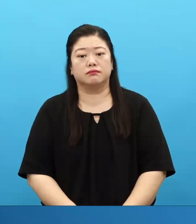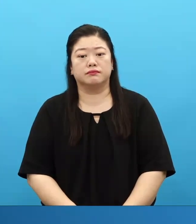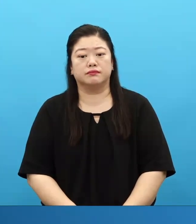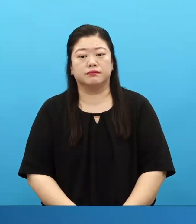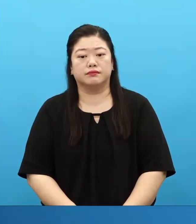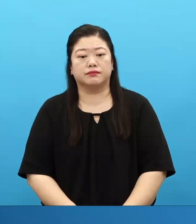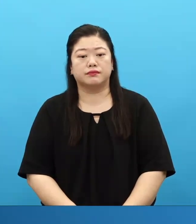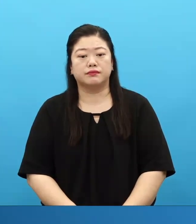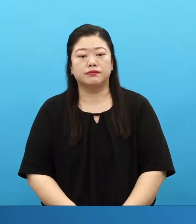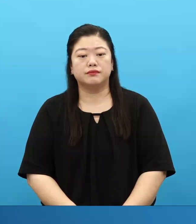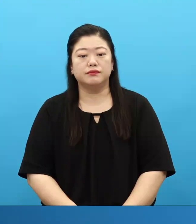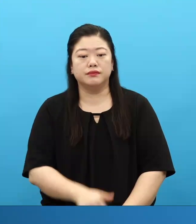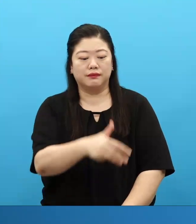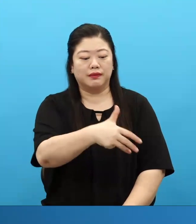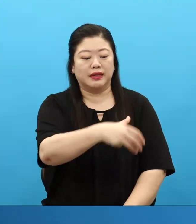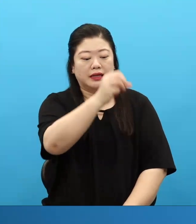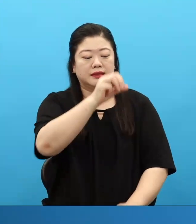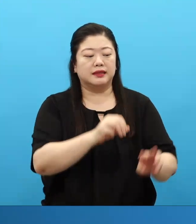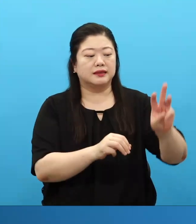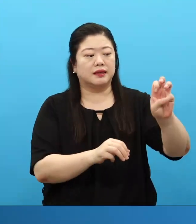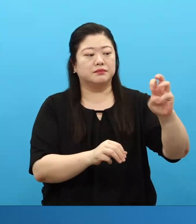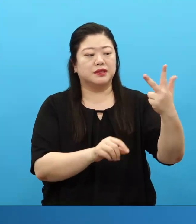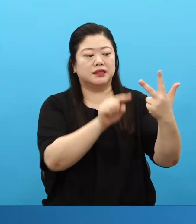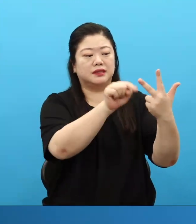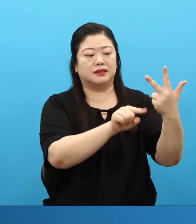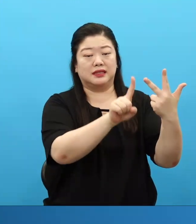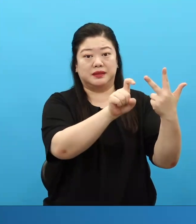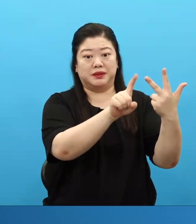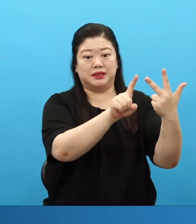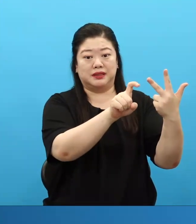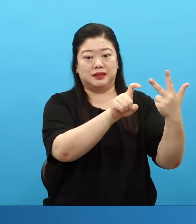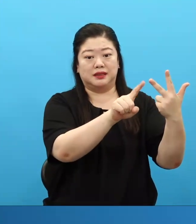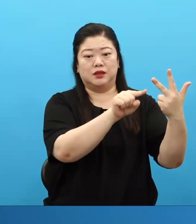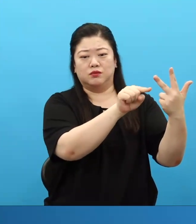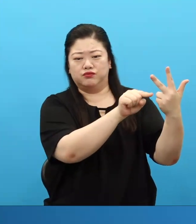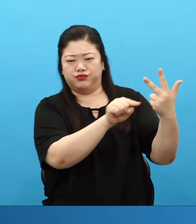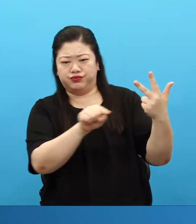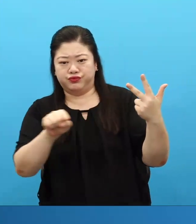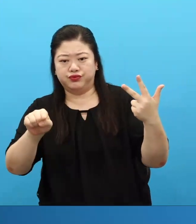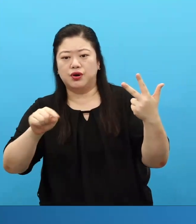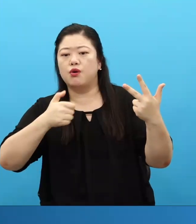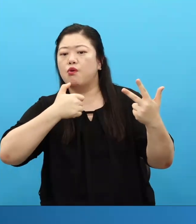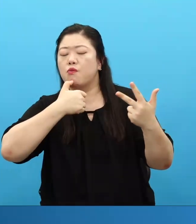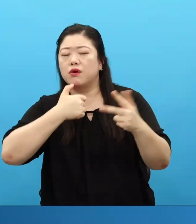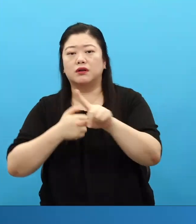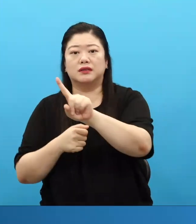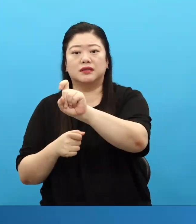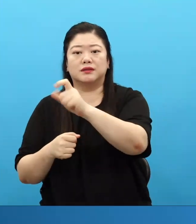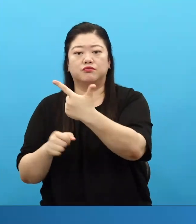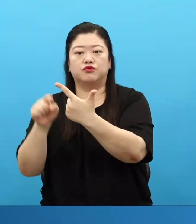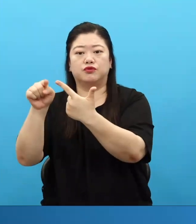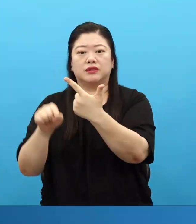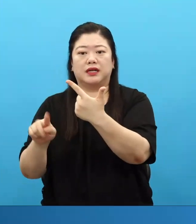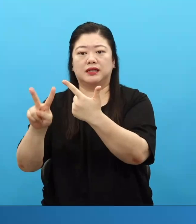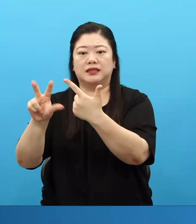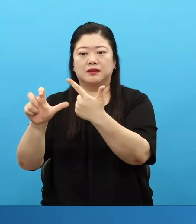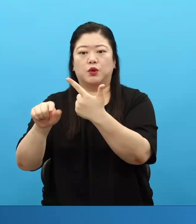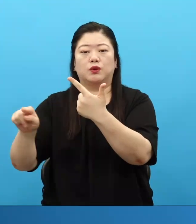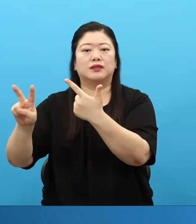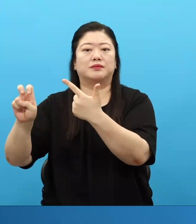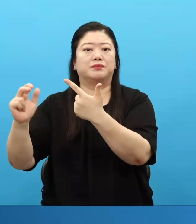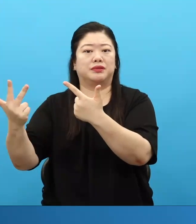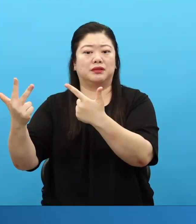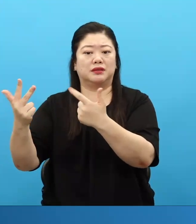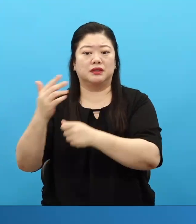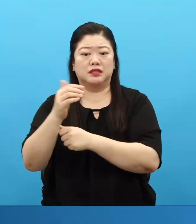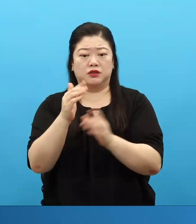goes all the way to Romans chapter 16, verse 25 to 27. 정확하잖아요. It's accurate. 정확한 언약을 잡으시라. So